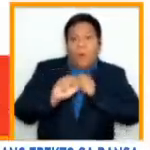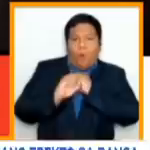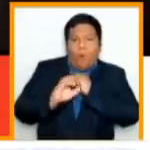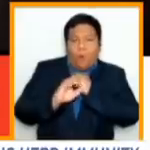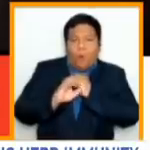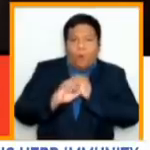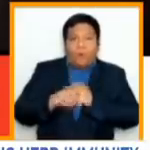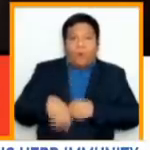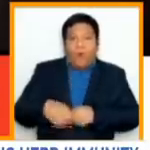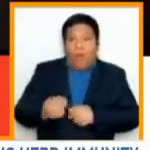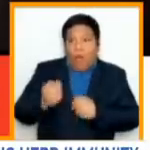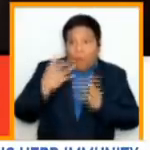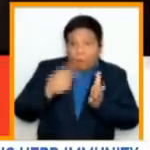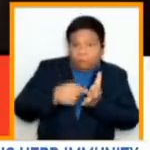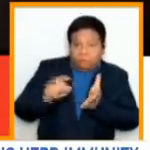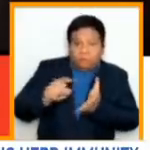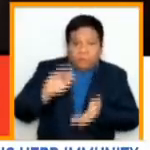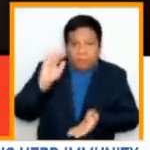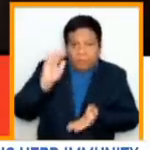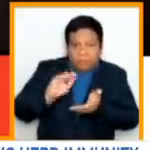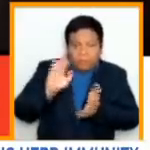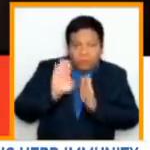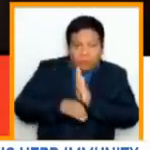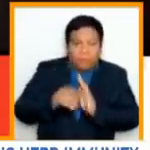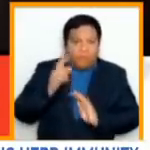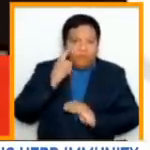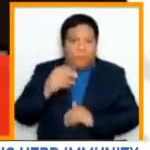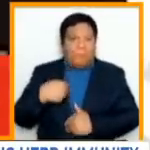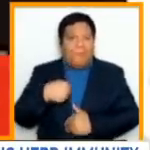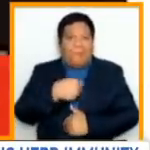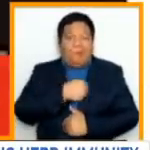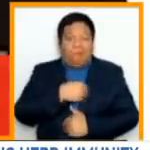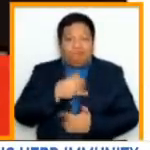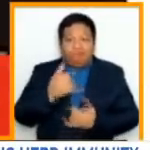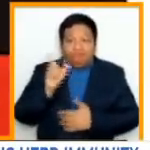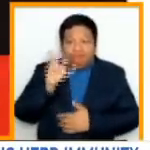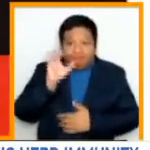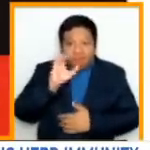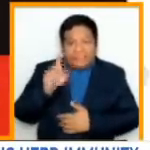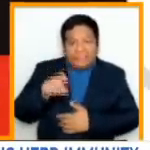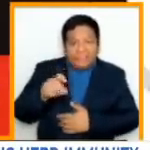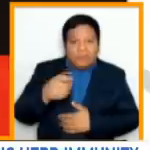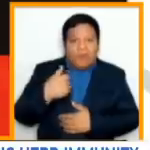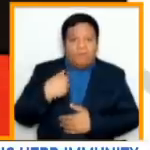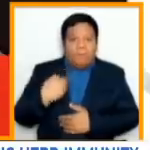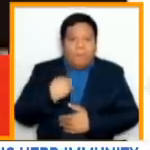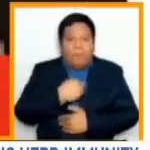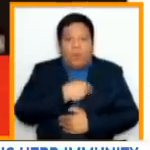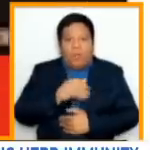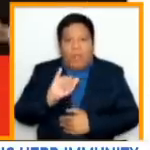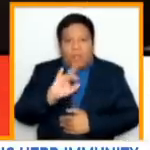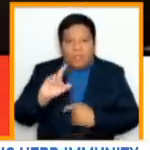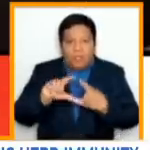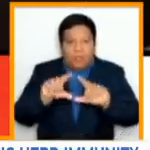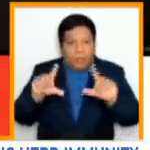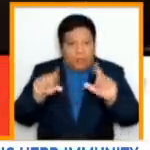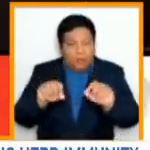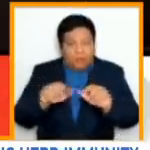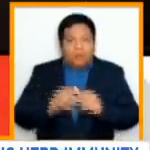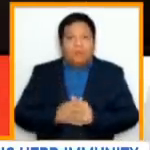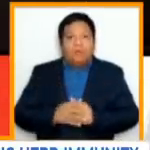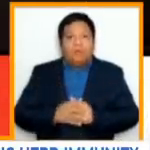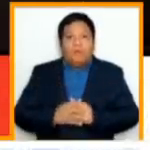nila for members only. So, hahanapan kanila ng membership ID. Okay? May particular